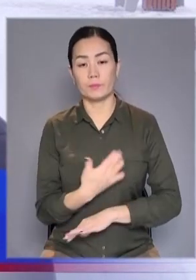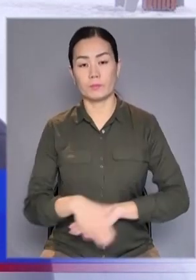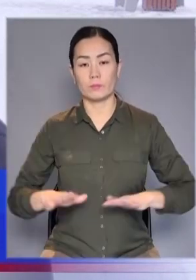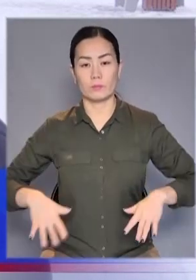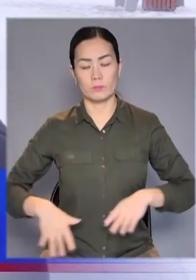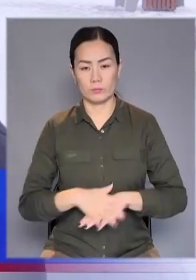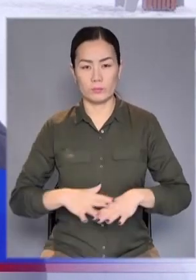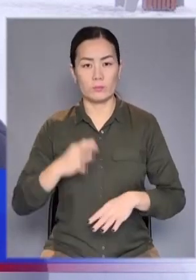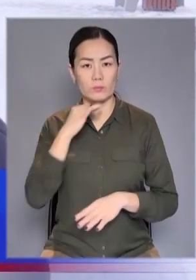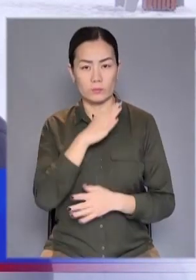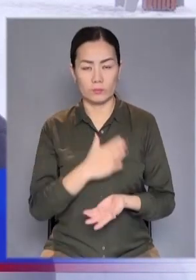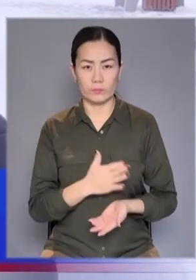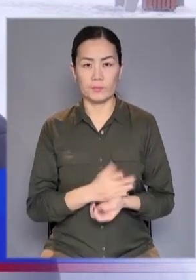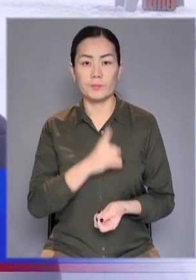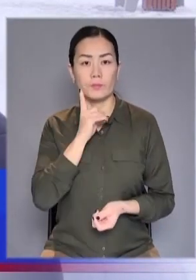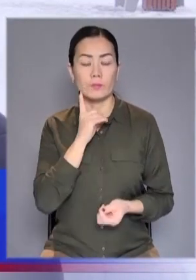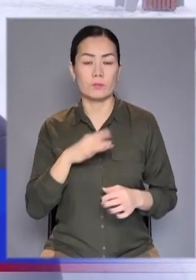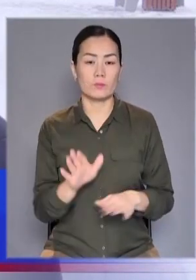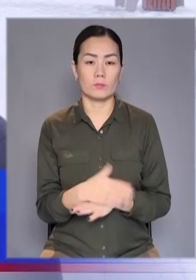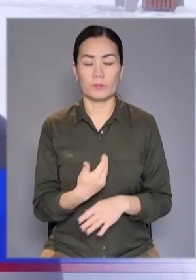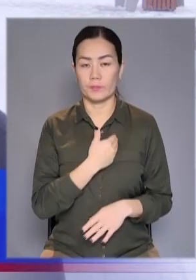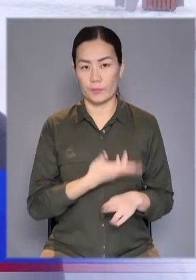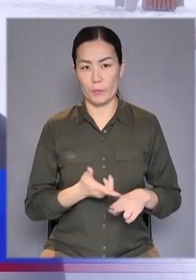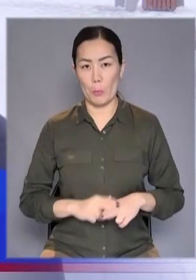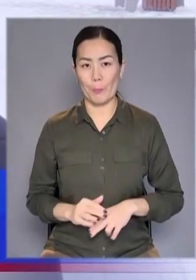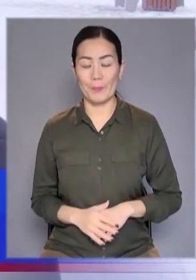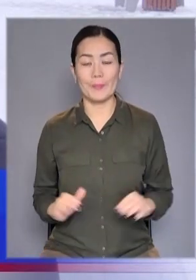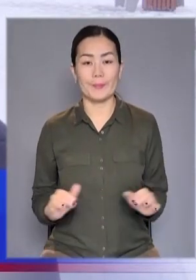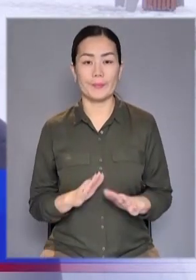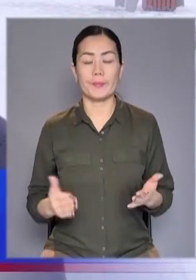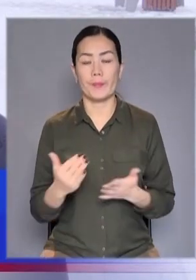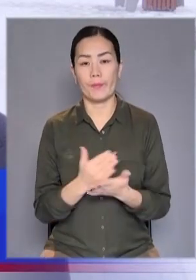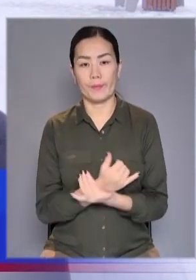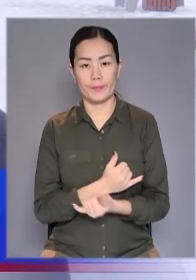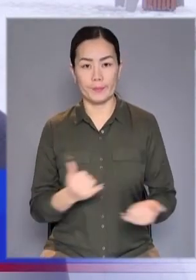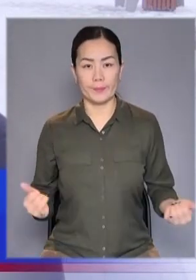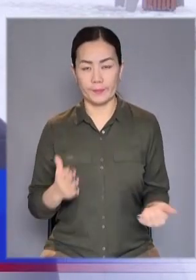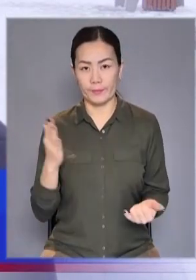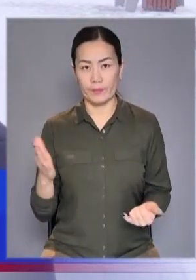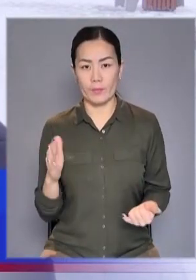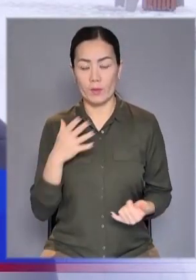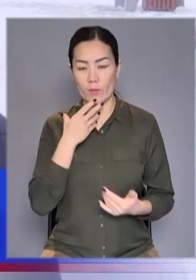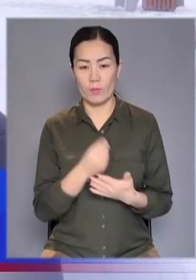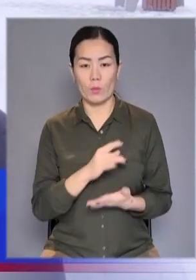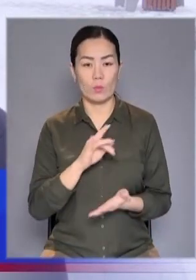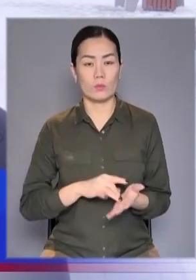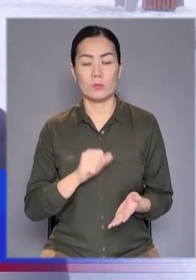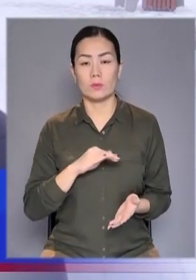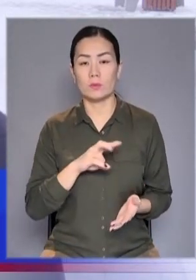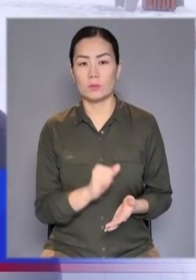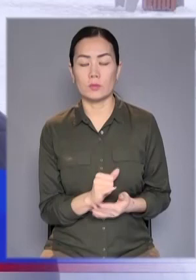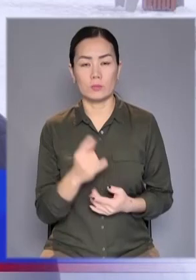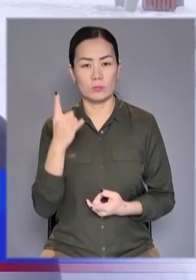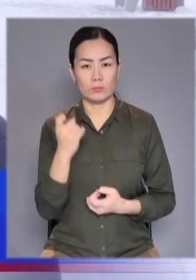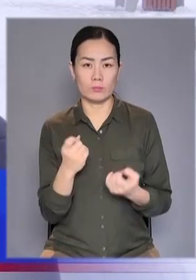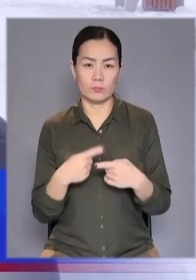дейтіндер көп өте. Қазір әсіресе жастарымыз өте көп. Сол себептен концерттік бағдарлама өзіміздің жергілікті әншілерімізбен және де